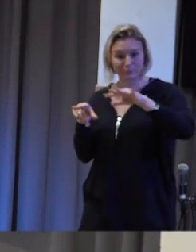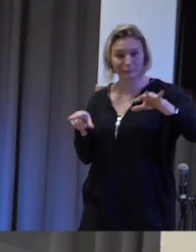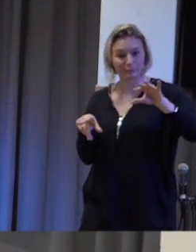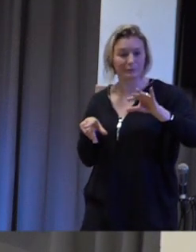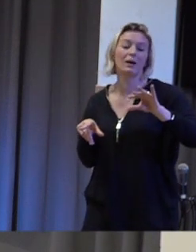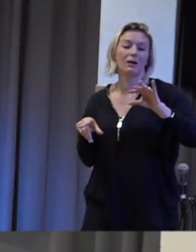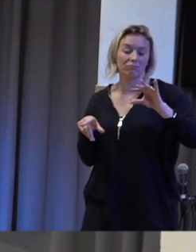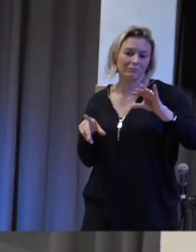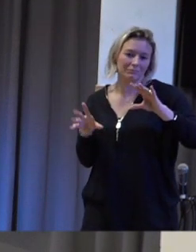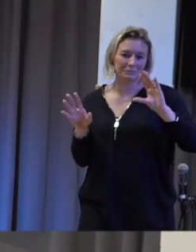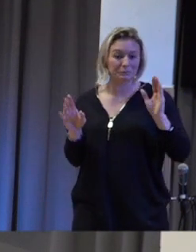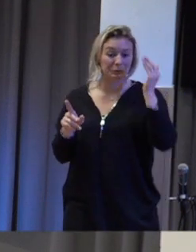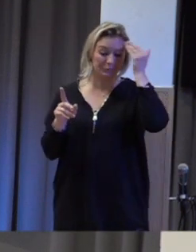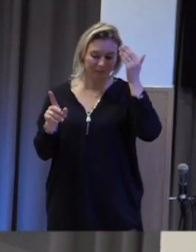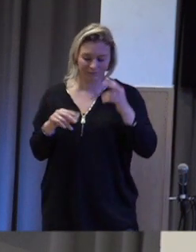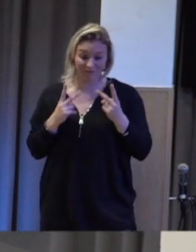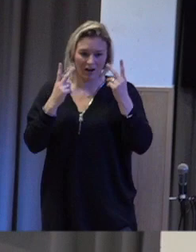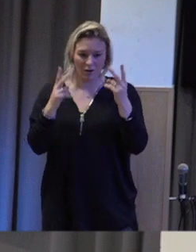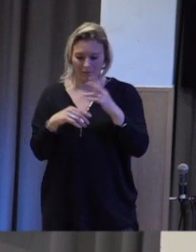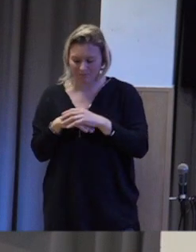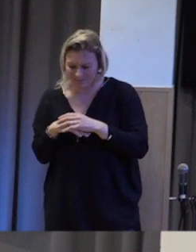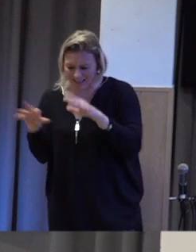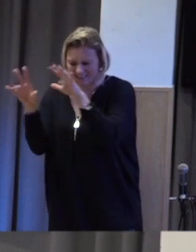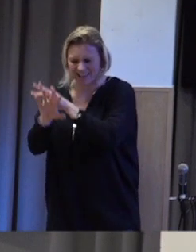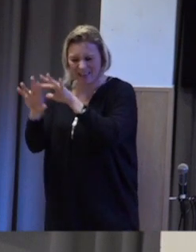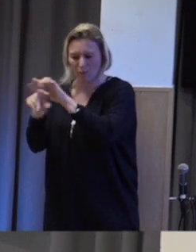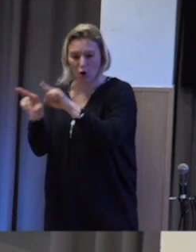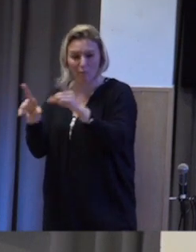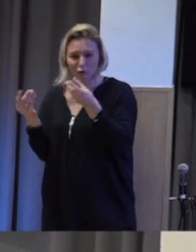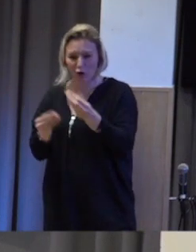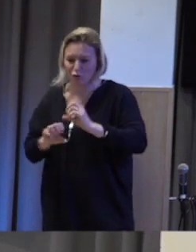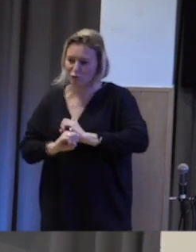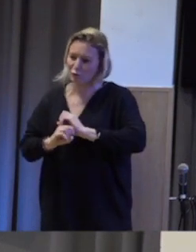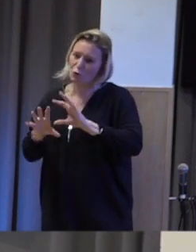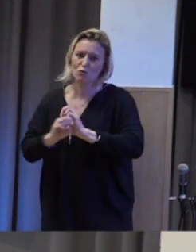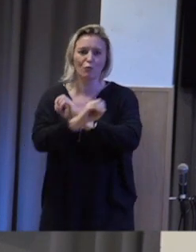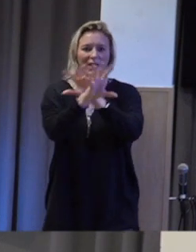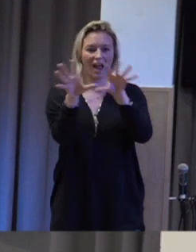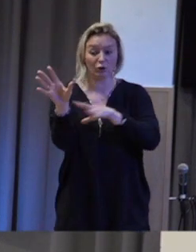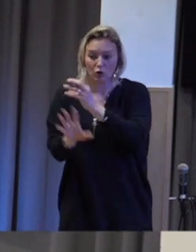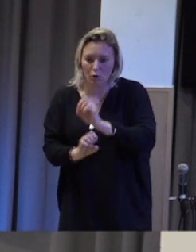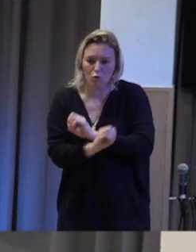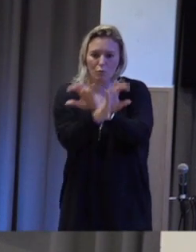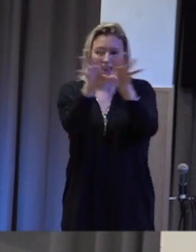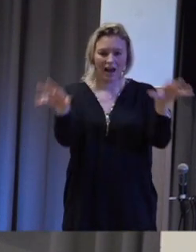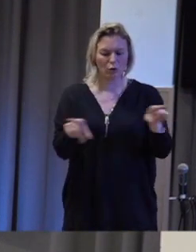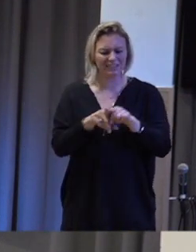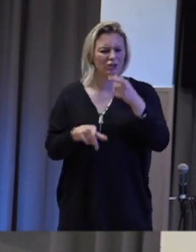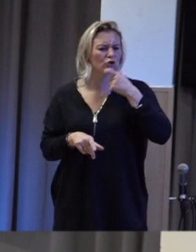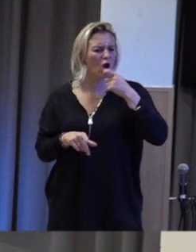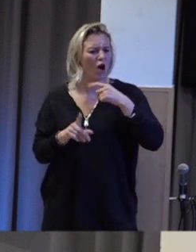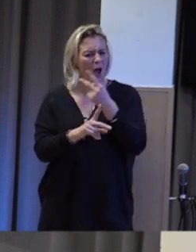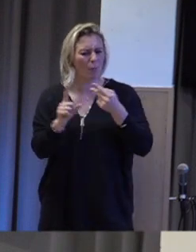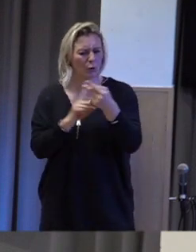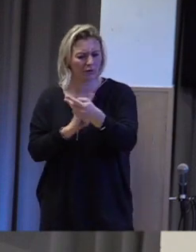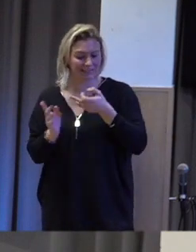appelé des ténèbres à son admirable lumière. Et l'apôtre Jean de dit, et qui a fait